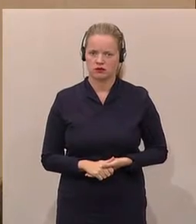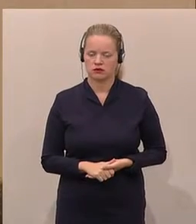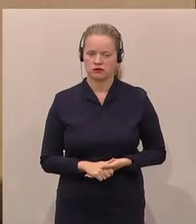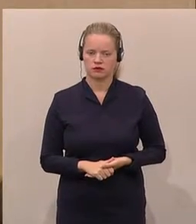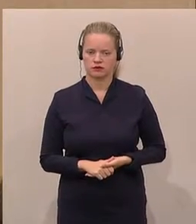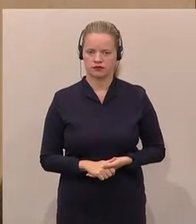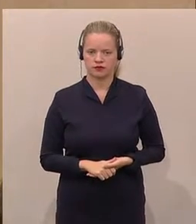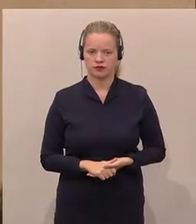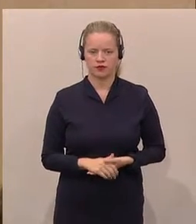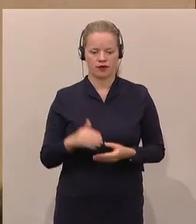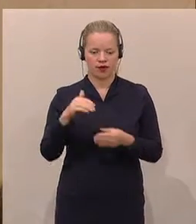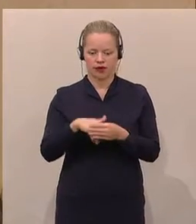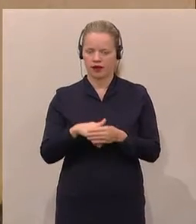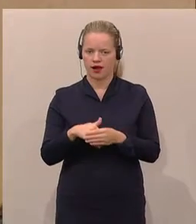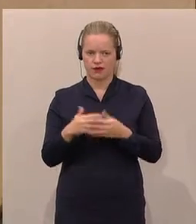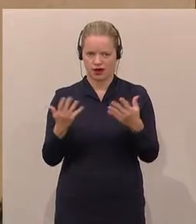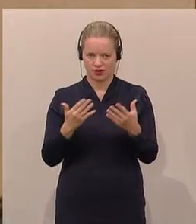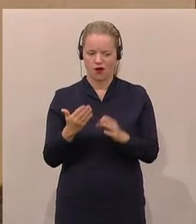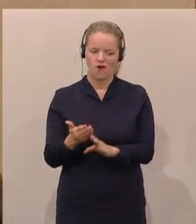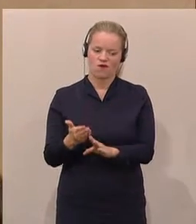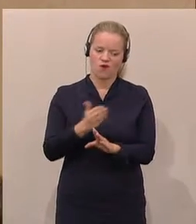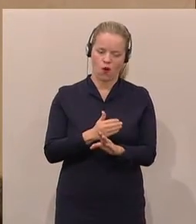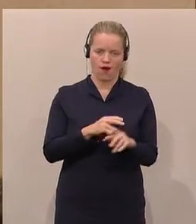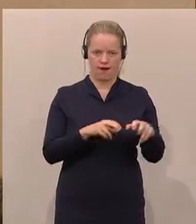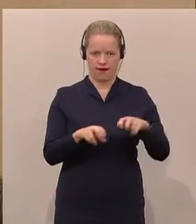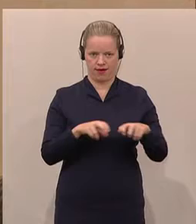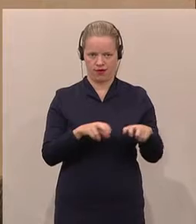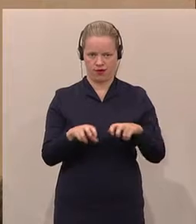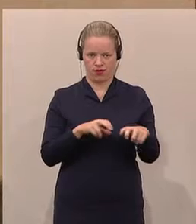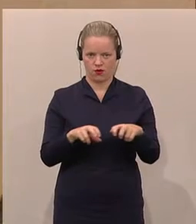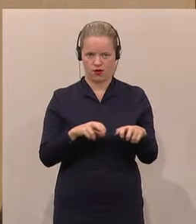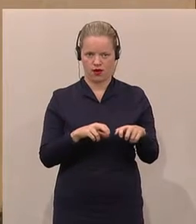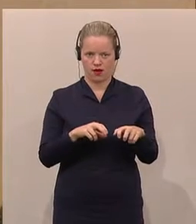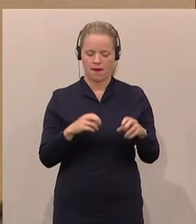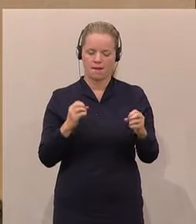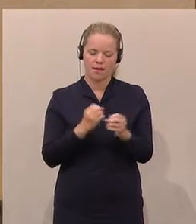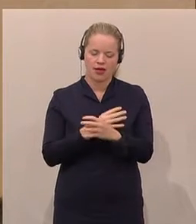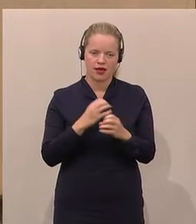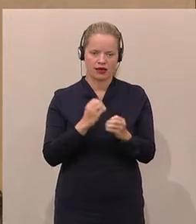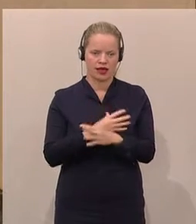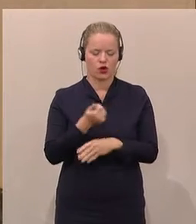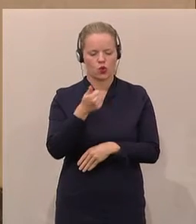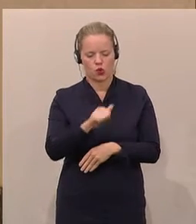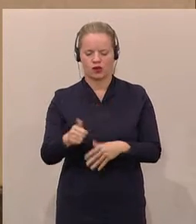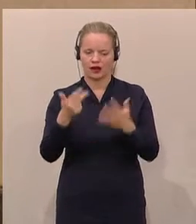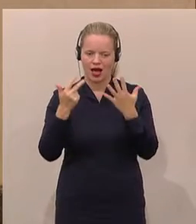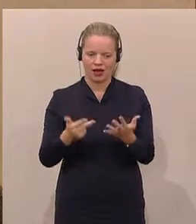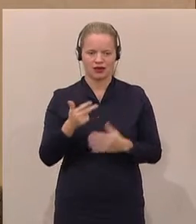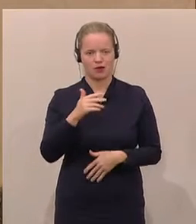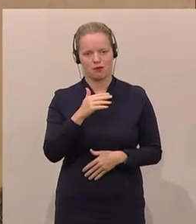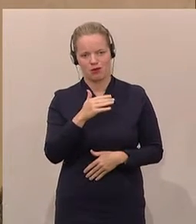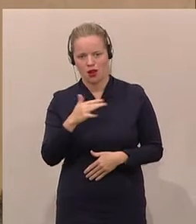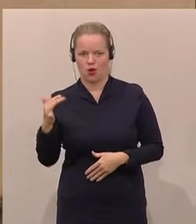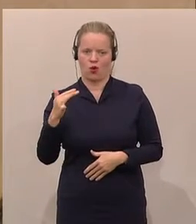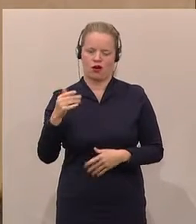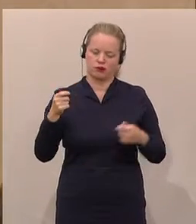geht darum, dass die Vorgängerregierung die Medien mit 180 Millionen pro Jahr alimentiert